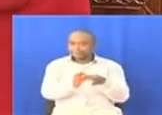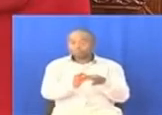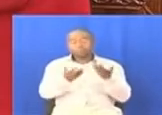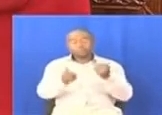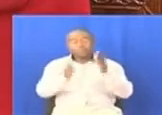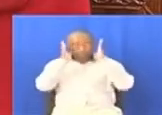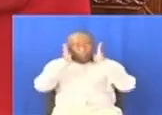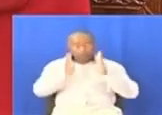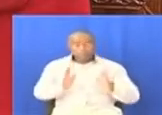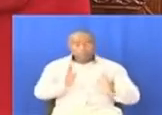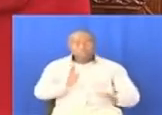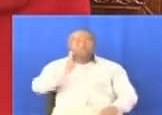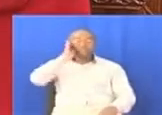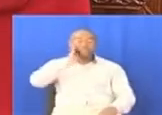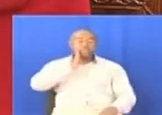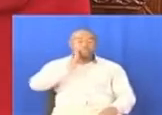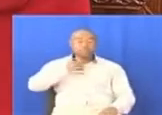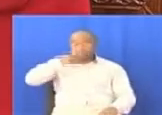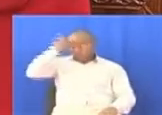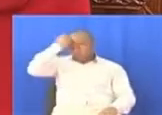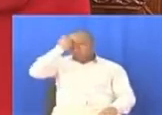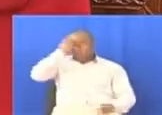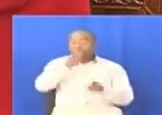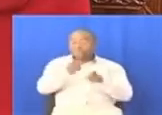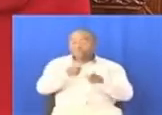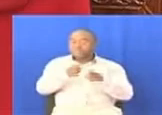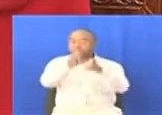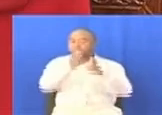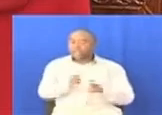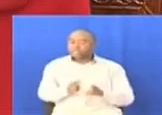vijana ninawakumbusha vita ya Kagera.